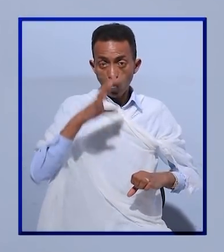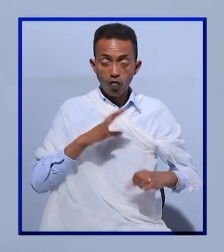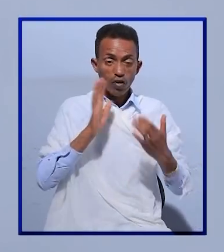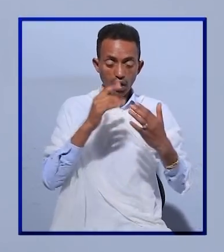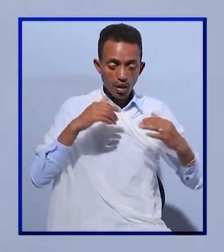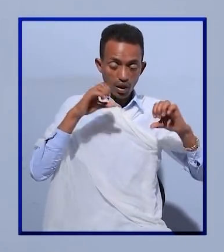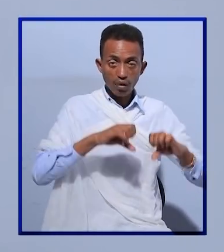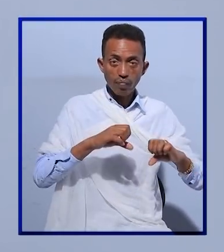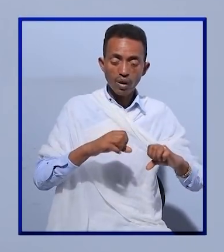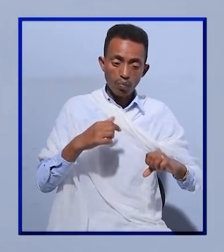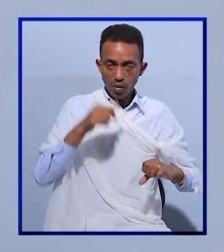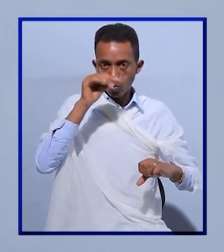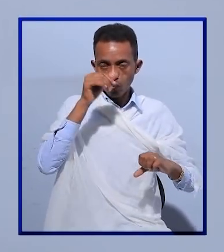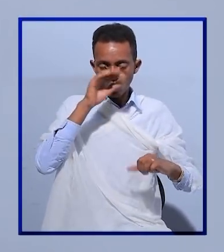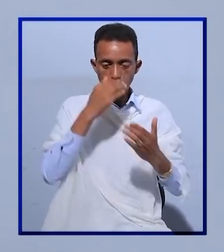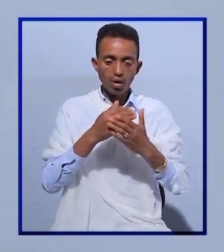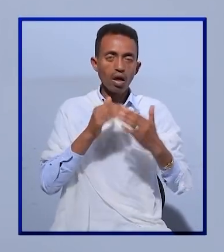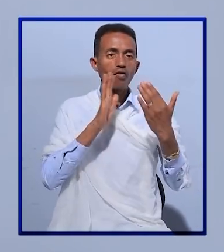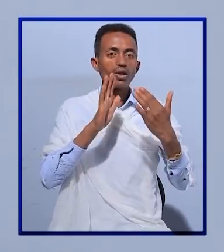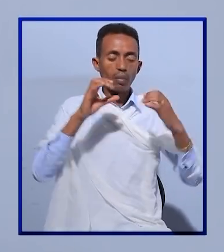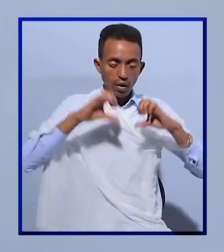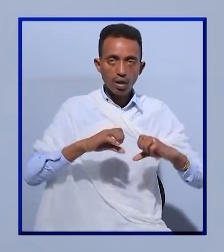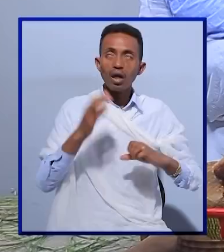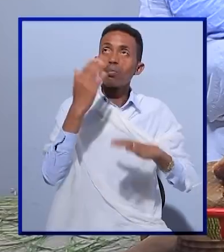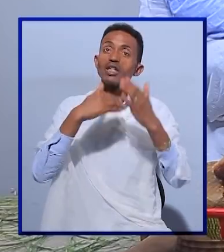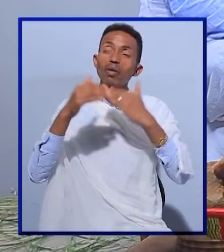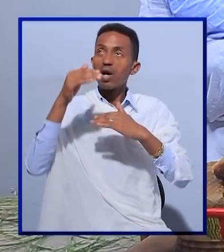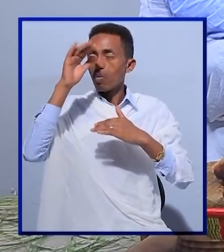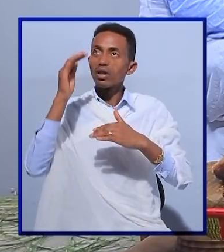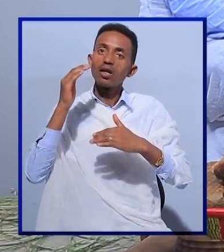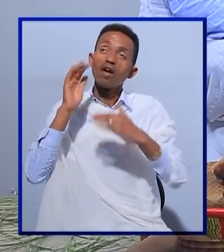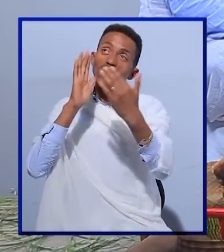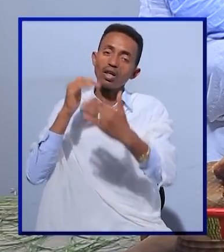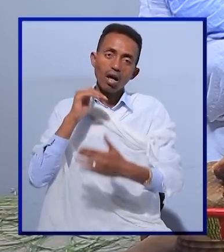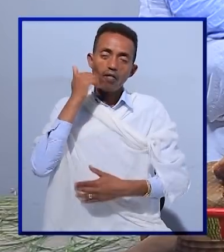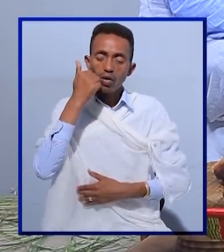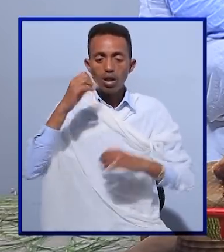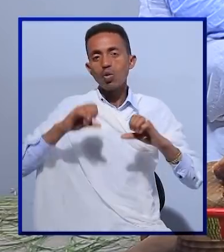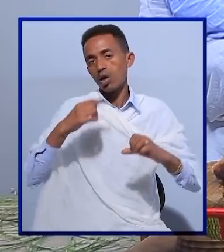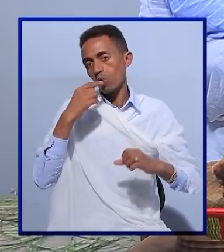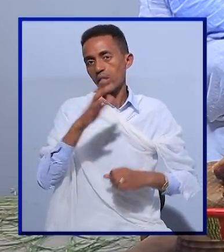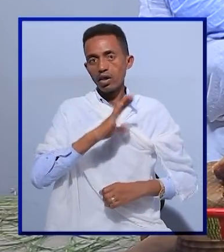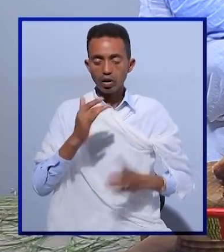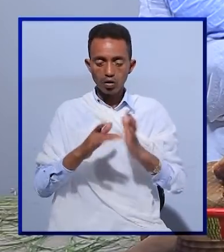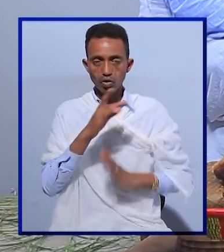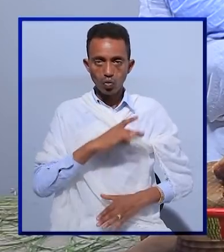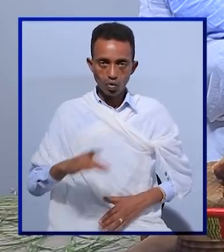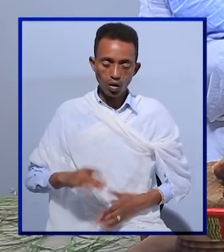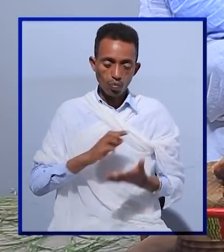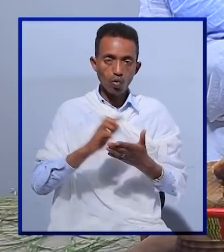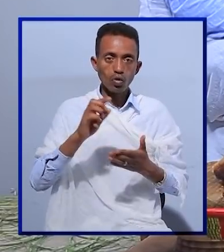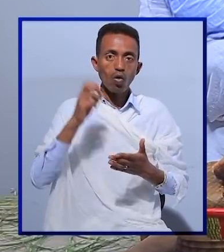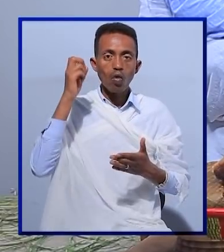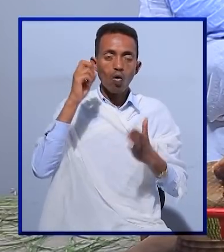ለሚከደኝ በሰው ፊት ለሚክደኝ በሰው ፊት ለሚያፍርብኝ ደግሞ እኔ ደግሞ በሰማያት ባለው በአባቴ ፊት አፍርበታለሁ ክደዋለሁ